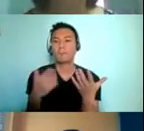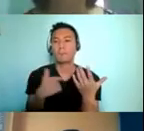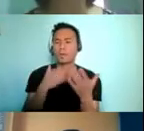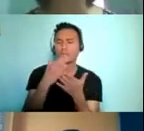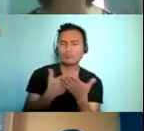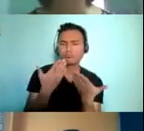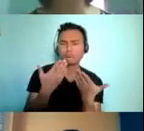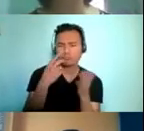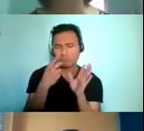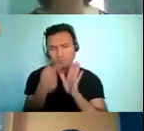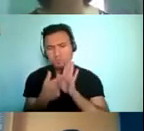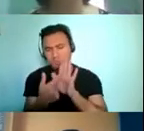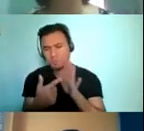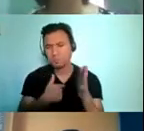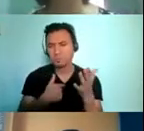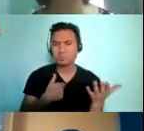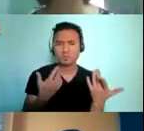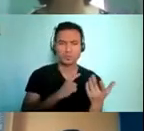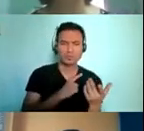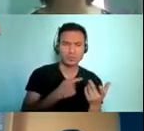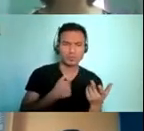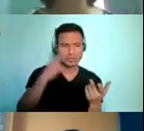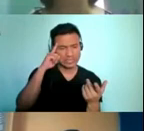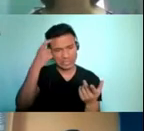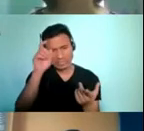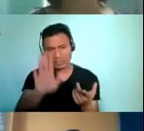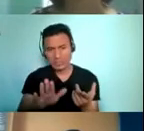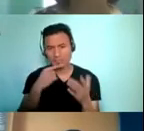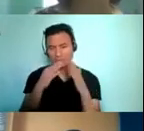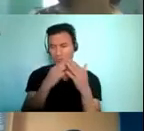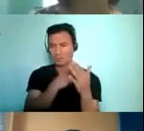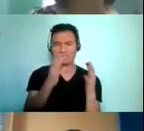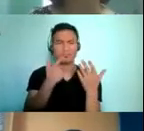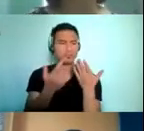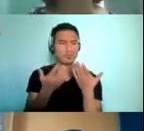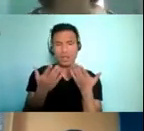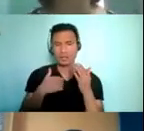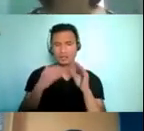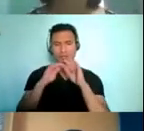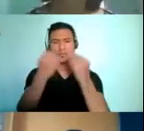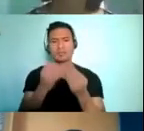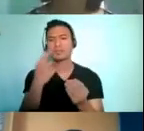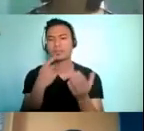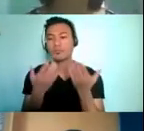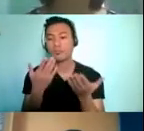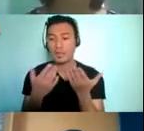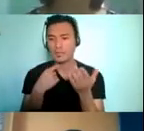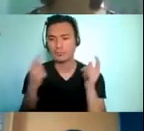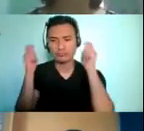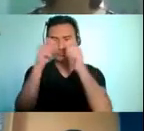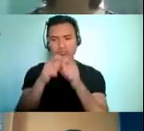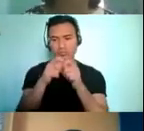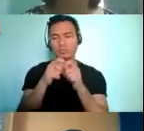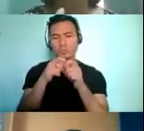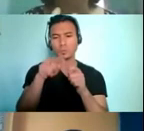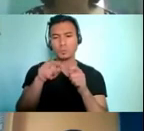कसरी एक्सप्रेस गर्ने मैले एक्सप्रेस गरे भने म डराएँ म चिन्तित छु भन्यो भने मलाई घरकाले के भन्छन् मलाई समाजकाले के भन्छन् भनेर जुन लुकाएर राखिन्छ